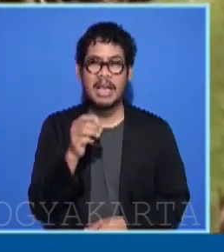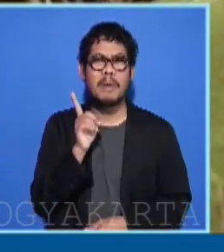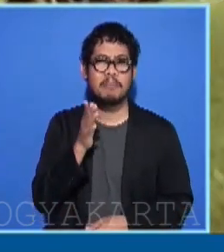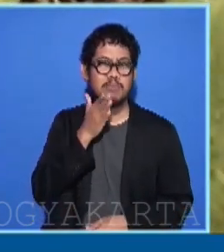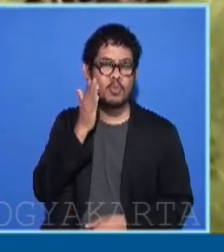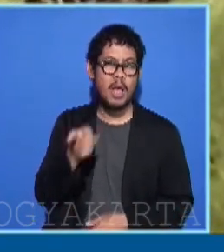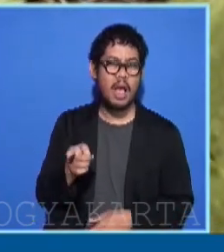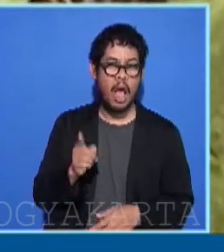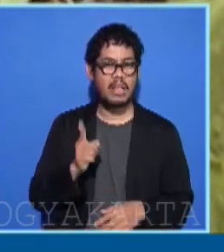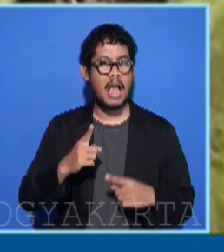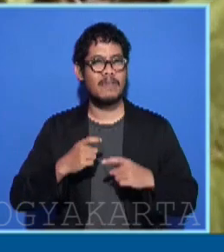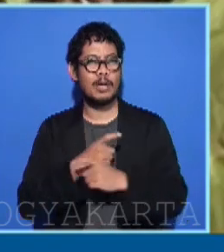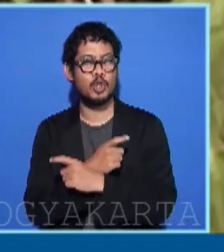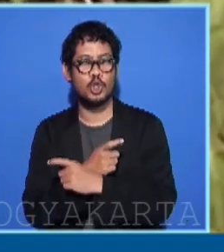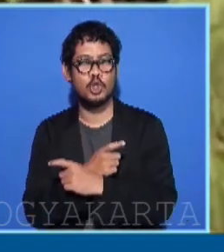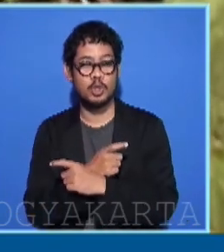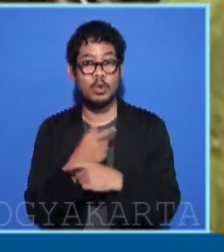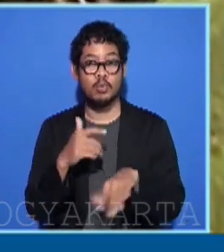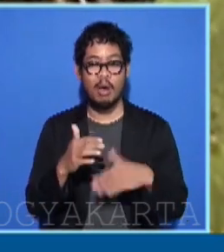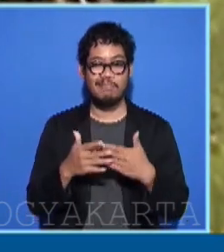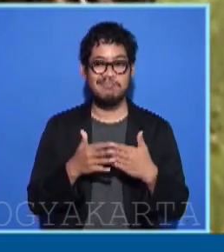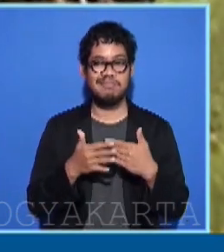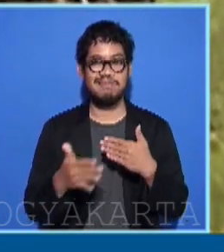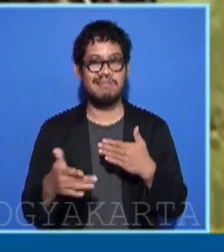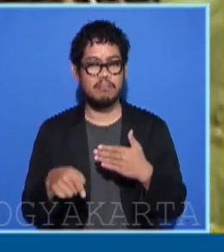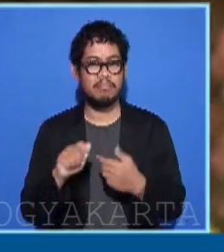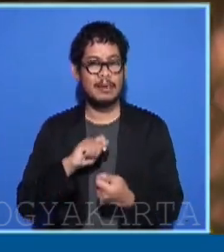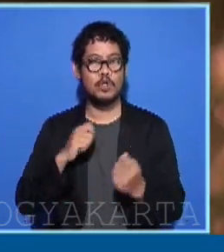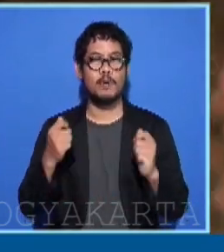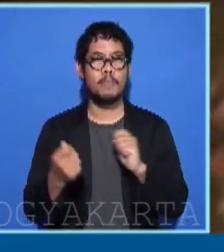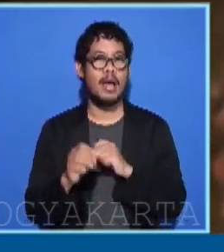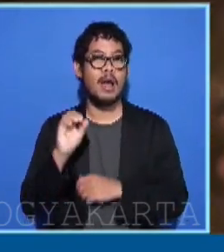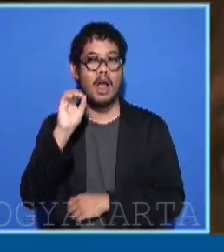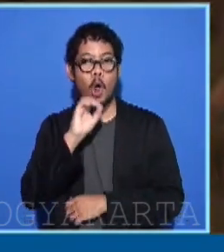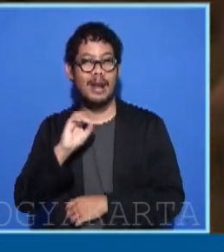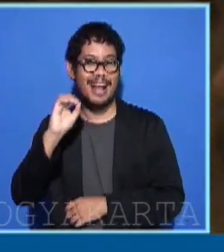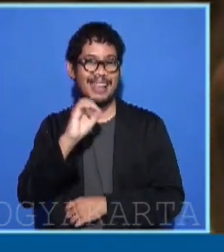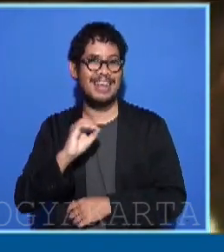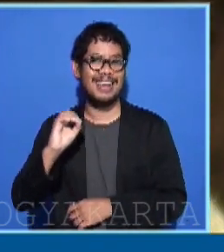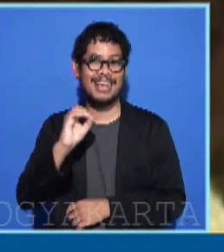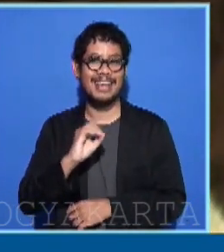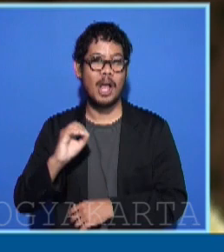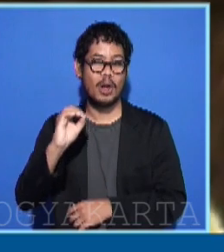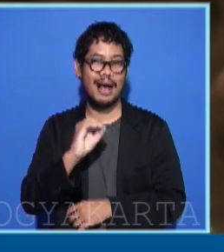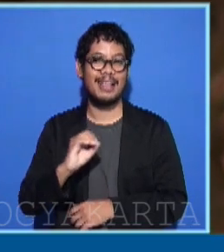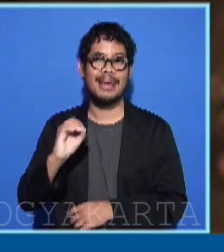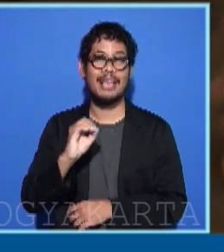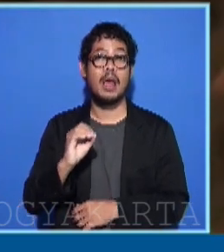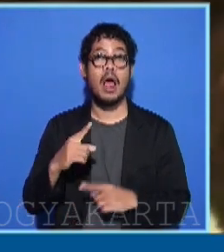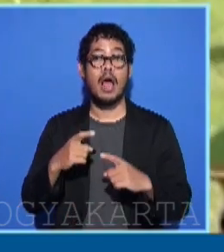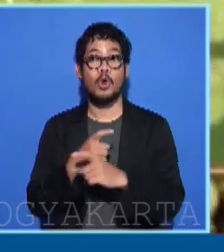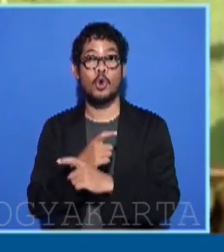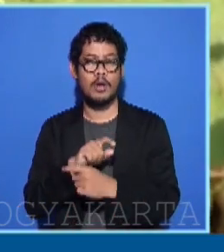nanging jumbuh lamp sampun R sampun umuranumawis dipun panen racun men ewahados